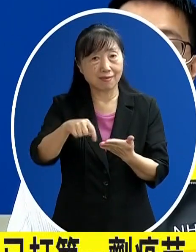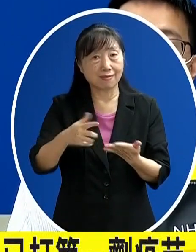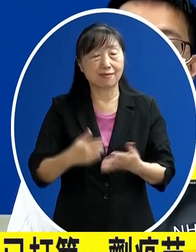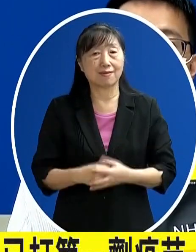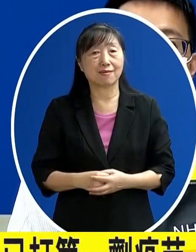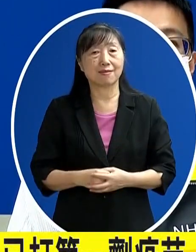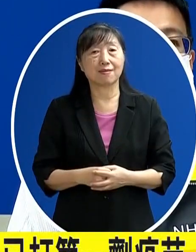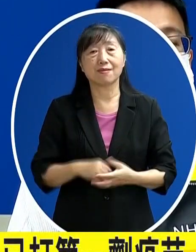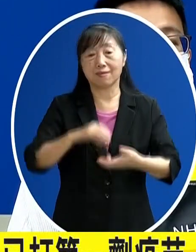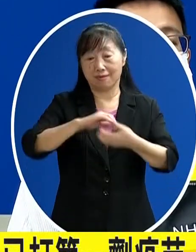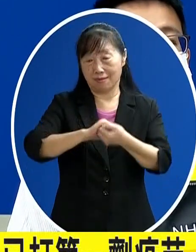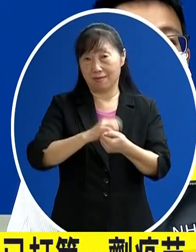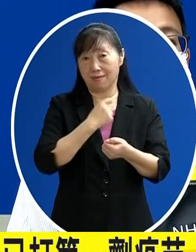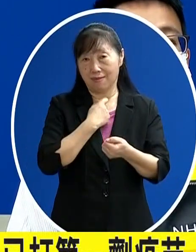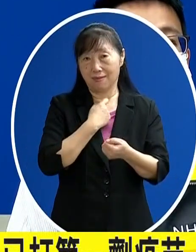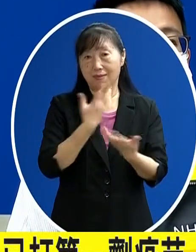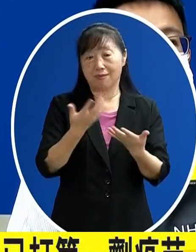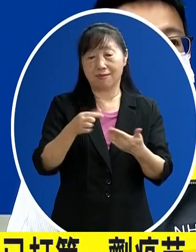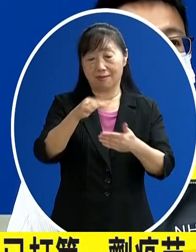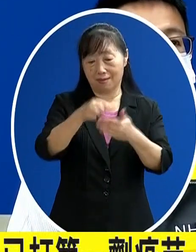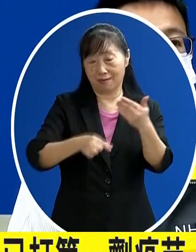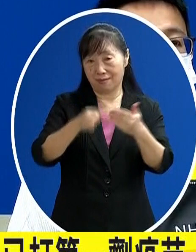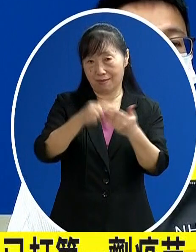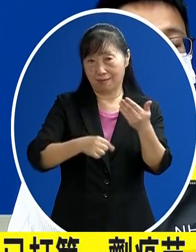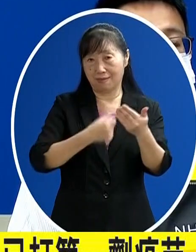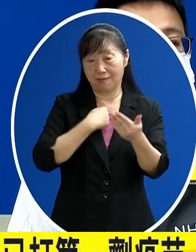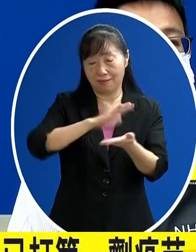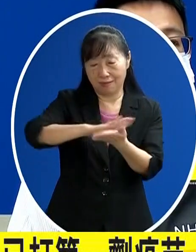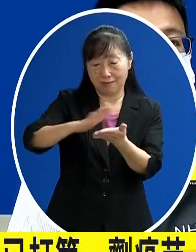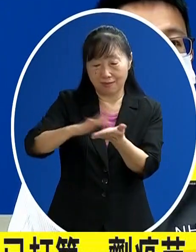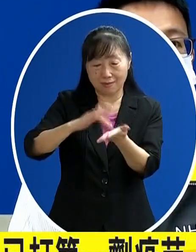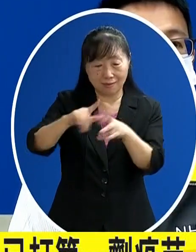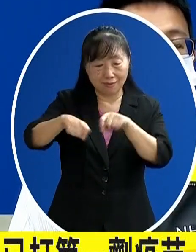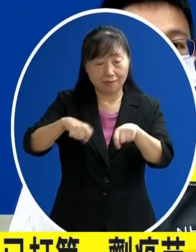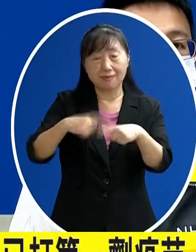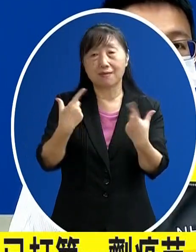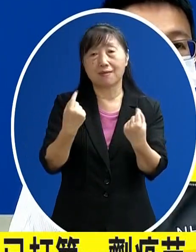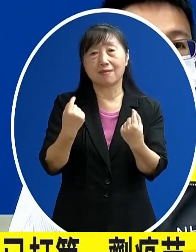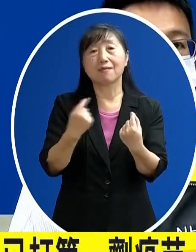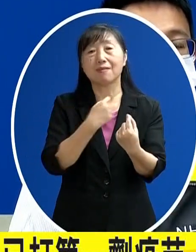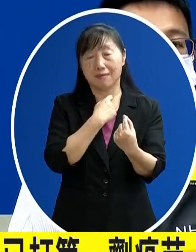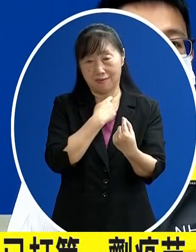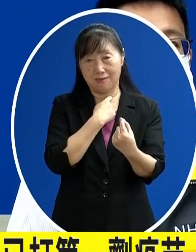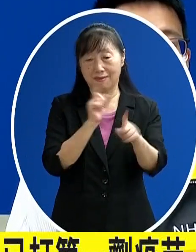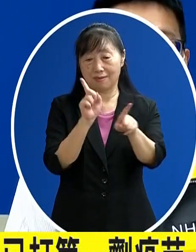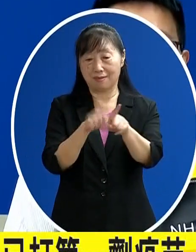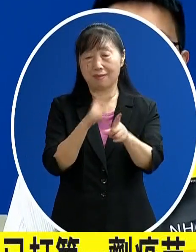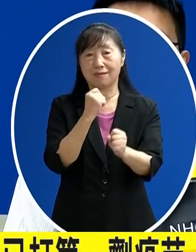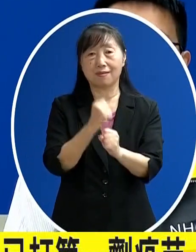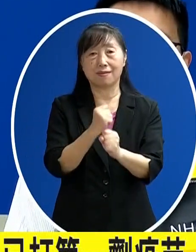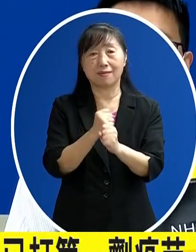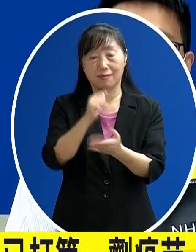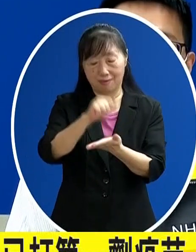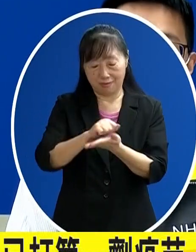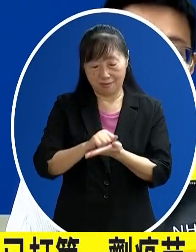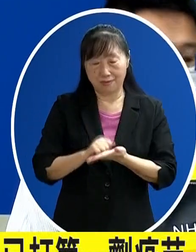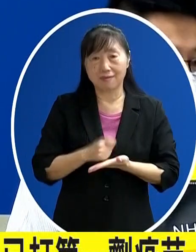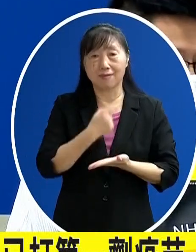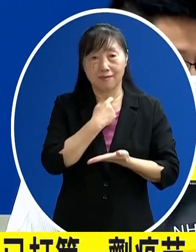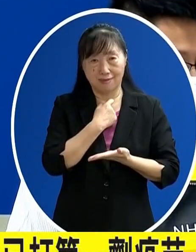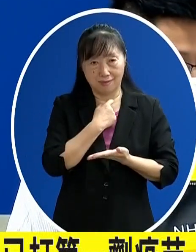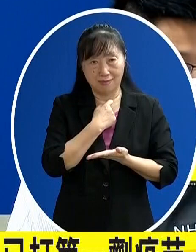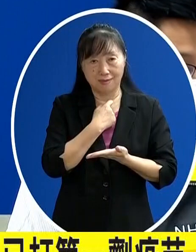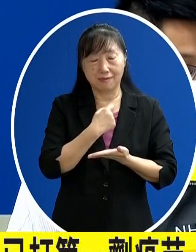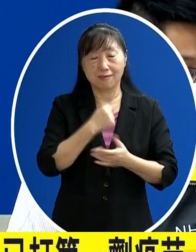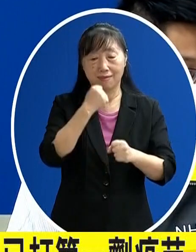呢，必须要订定环境清洁跟消毒计划，那确实都要做好记录，而且要